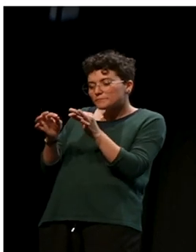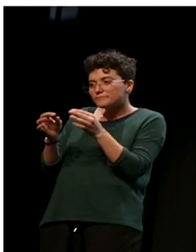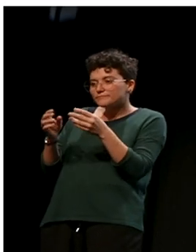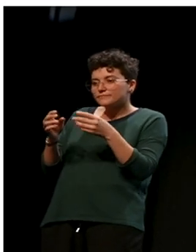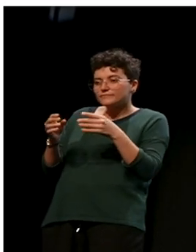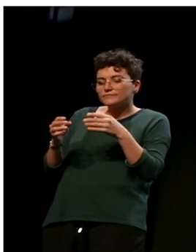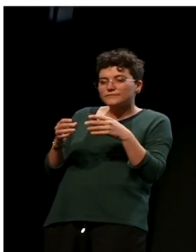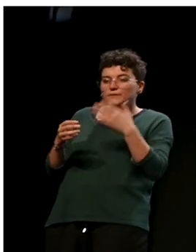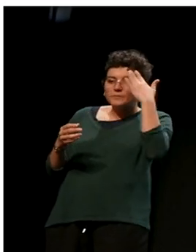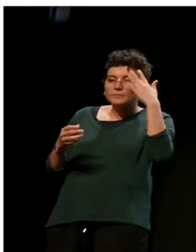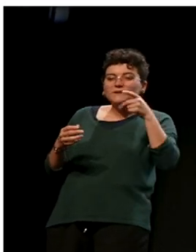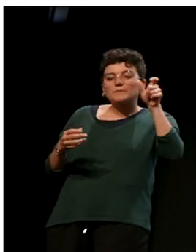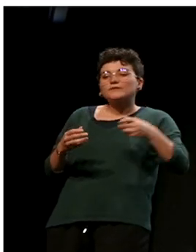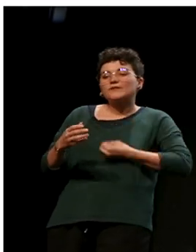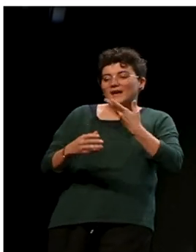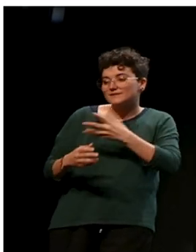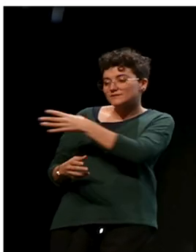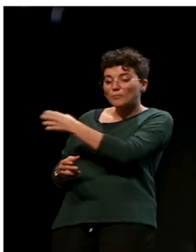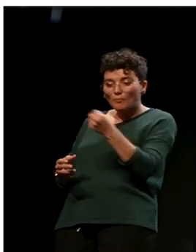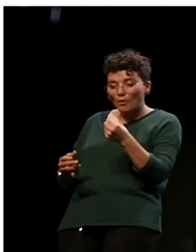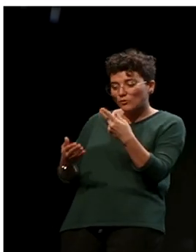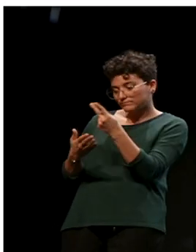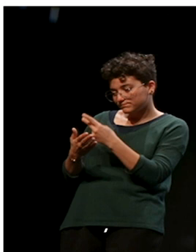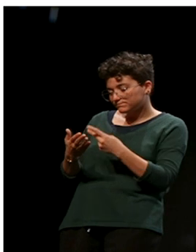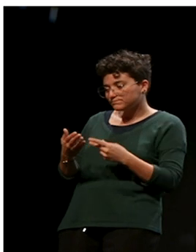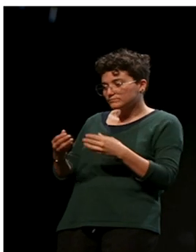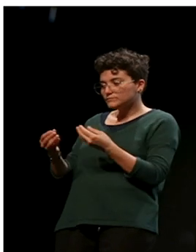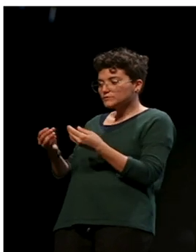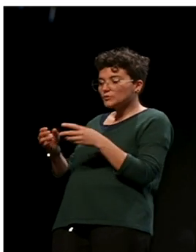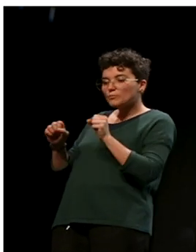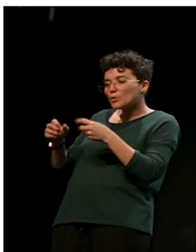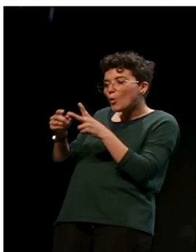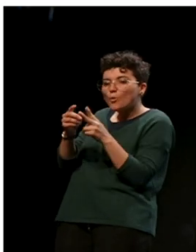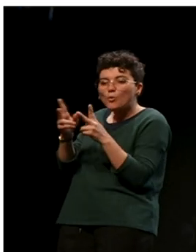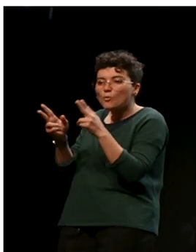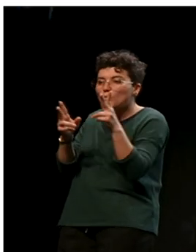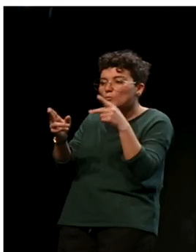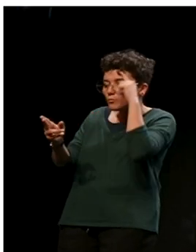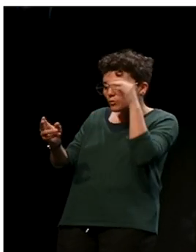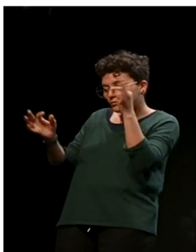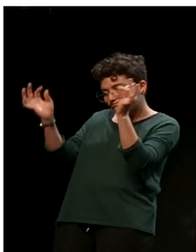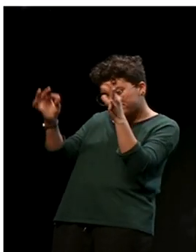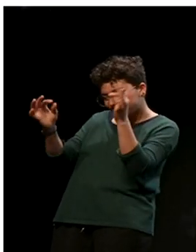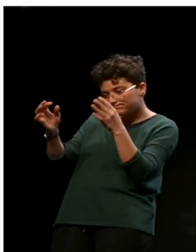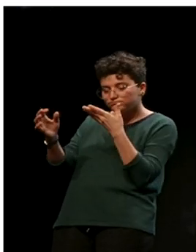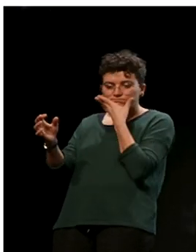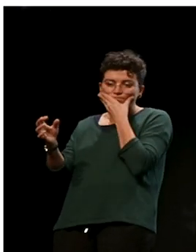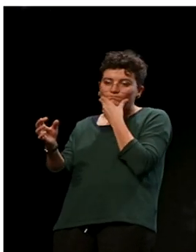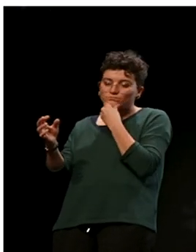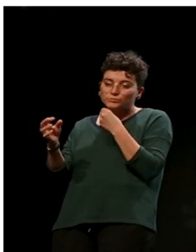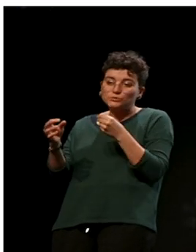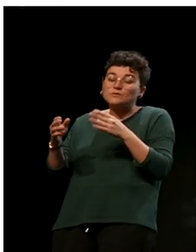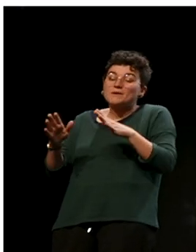peut sauver des vies. Dans la main d'un artiste, peut faire des découpages magnifiques. Dans les mains d'un enfant, ça peut créer des